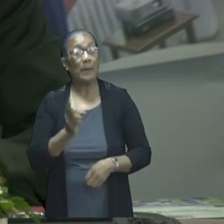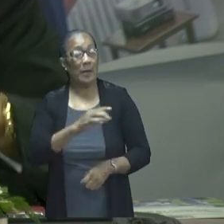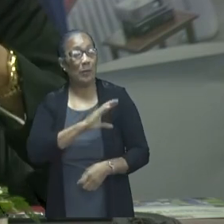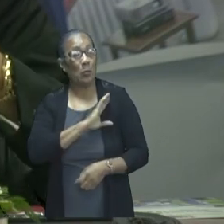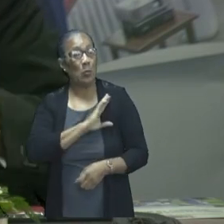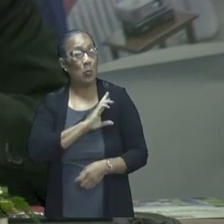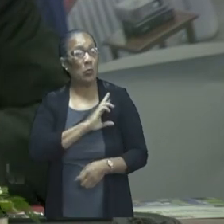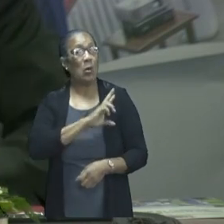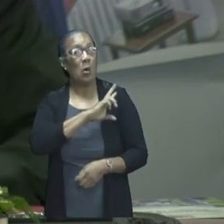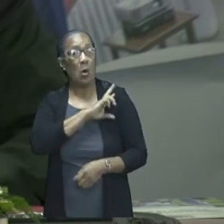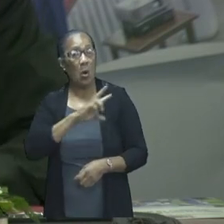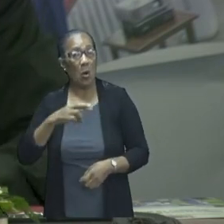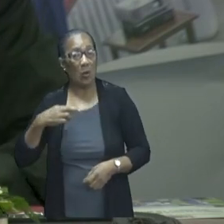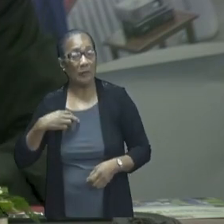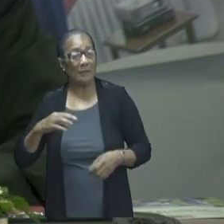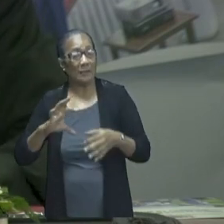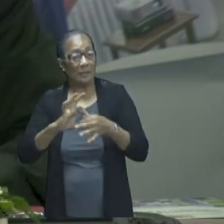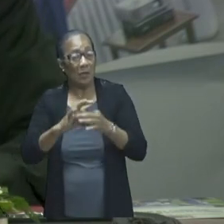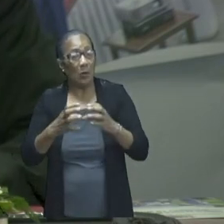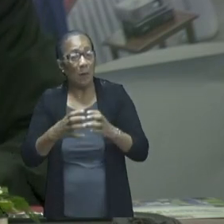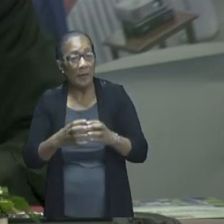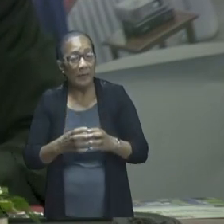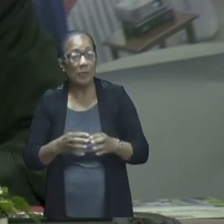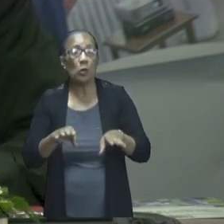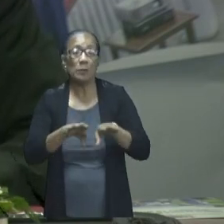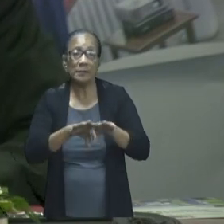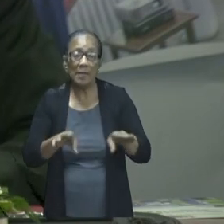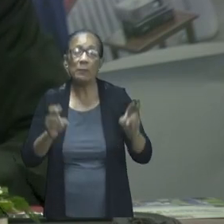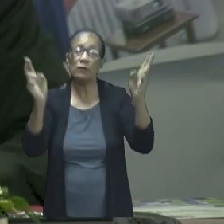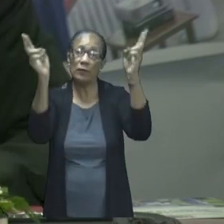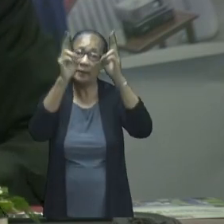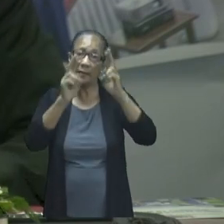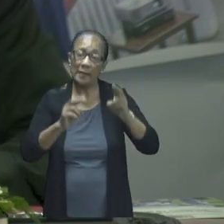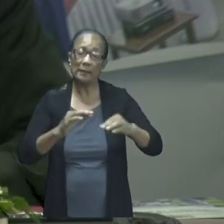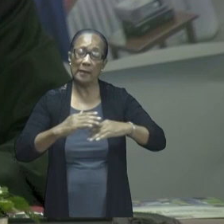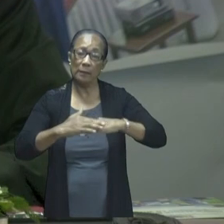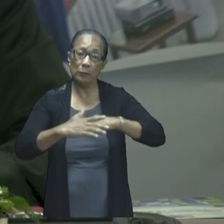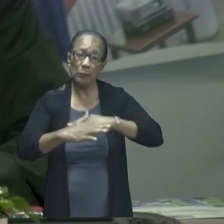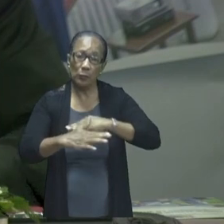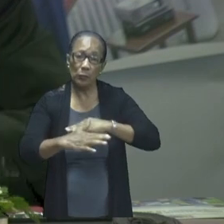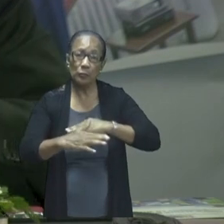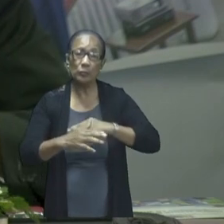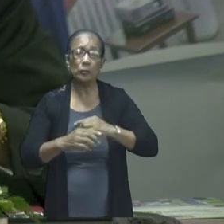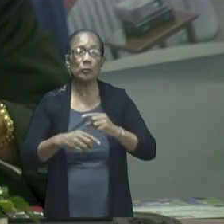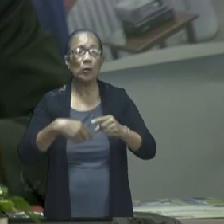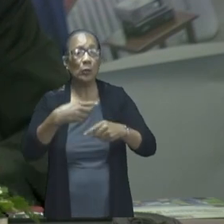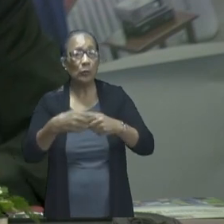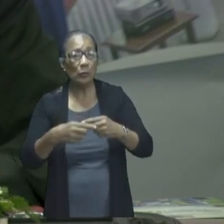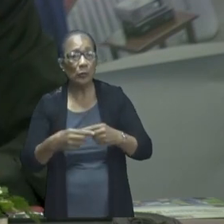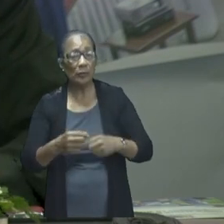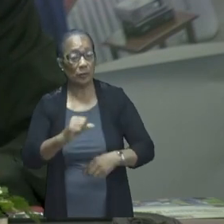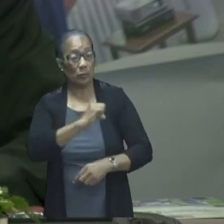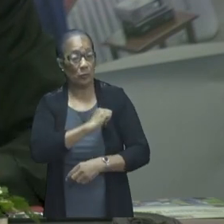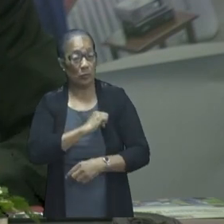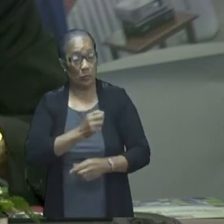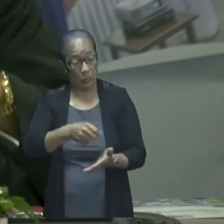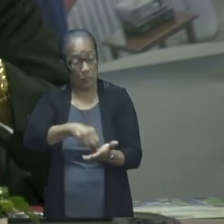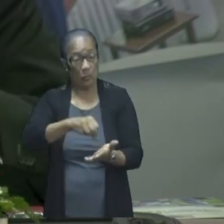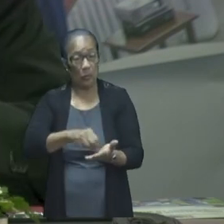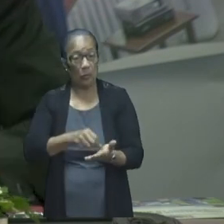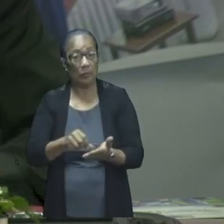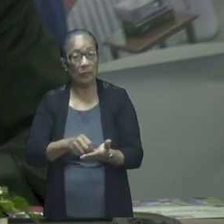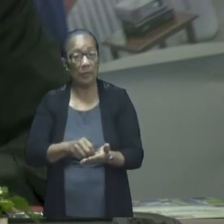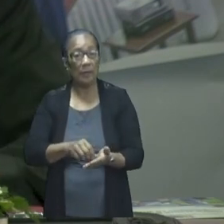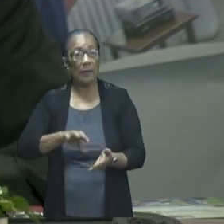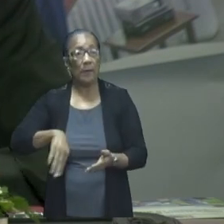pan met moet dat we basis van internationale regels en procedures de schulden gaan aflossen maar dat ook